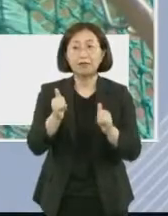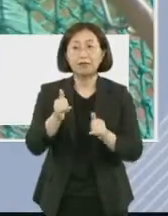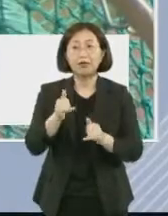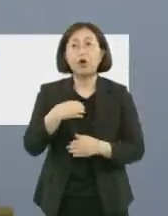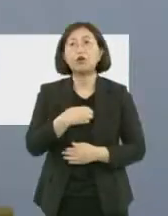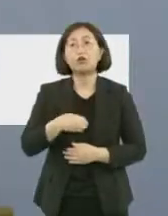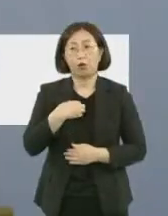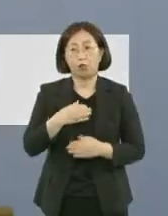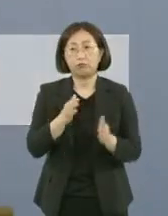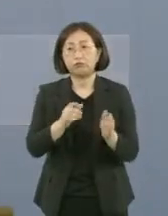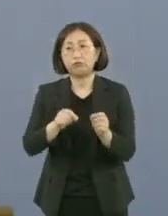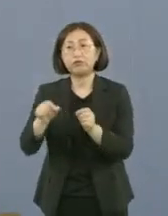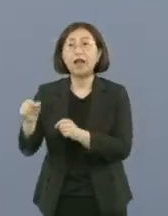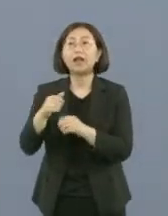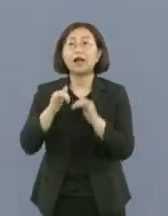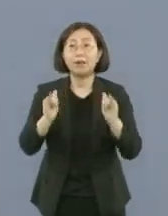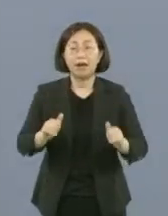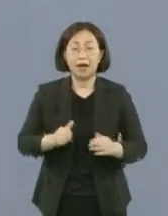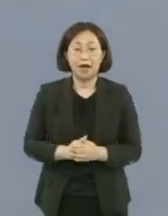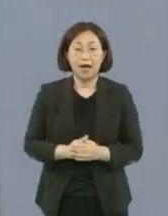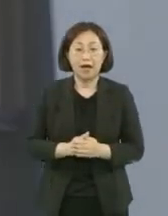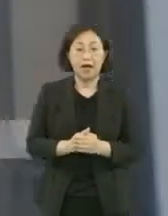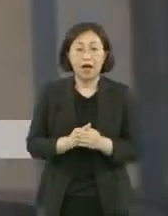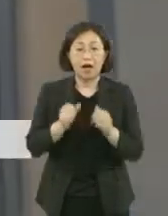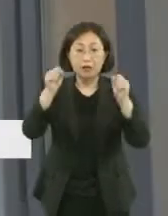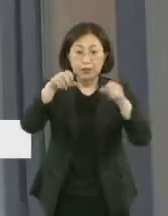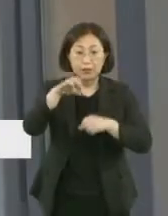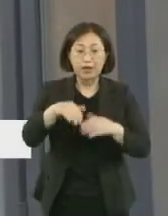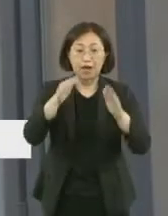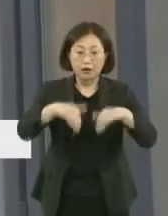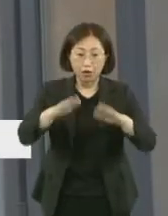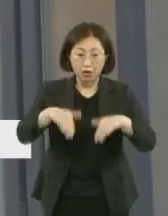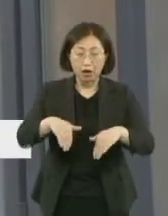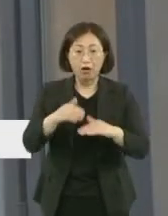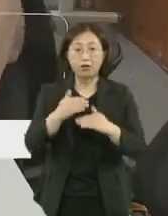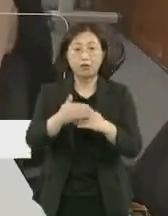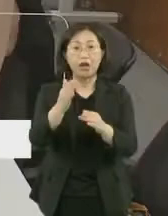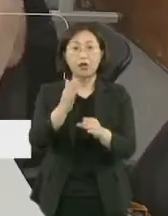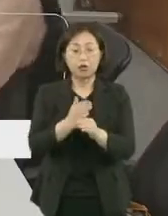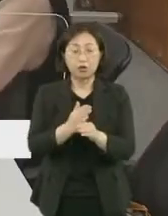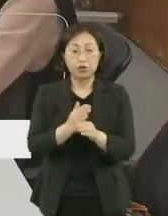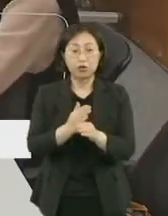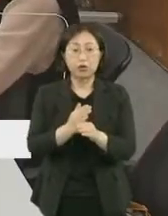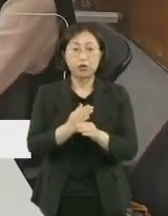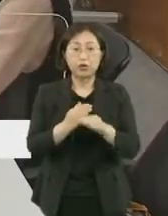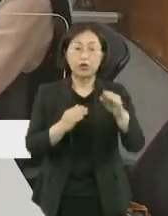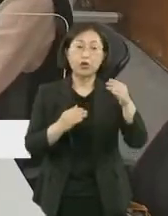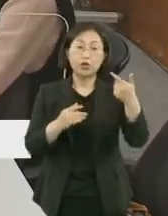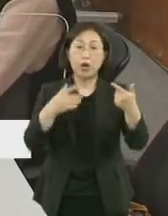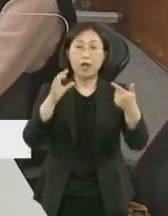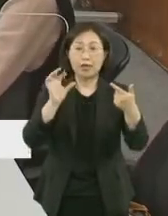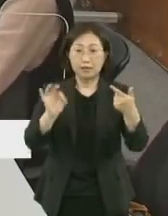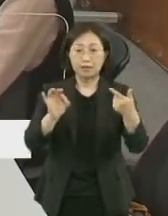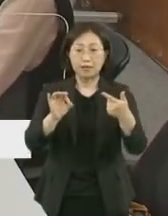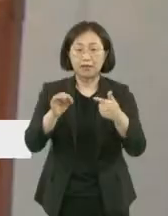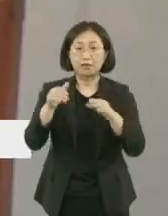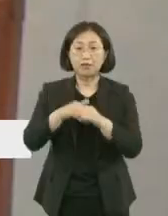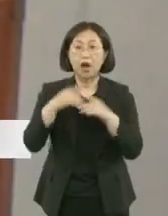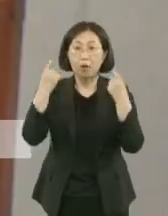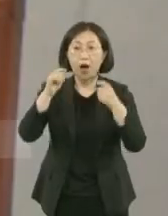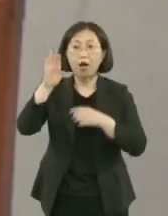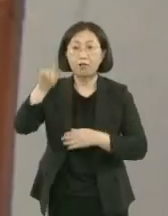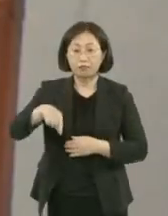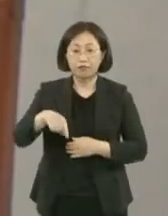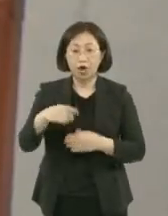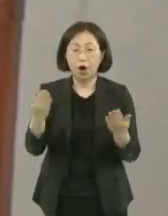과정에서. 한밭 종합운동장 철거가 속도를 내고 있는 상황에서 지난 10일 문화체육관광국의 업무